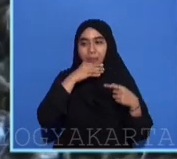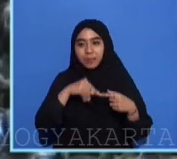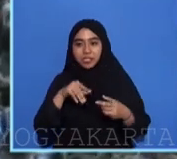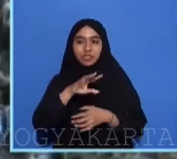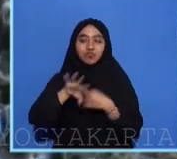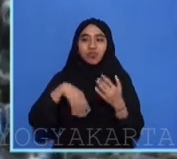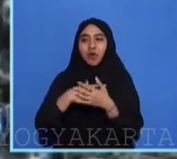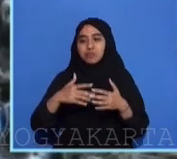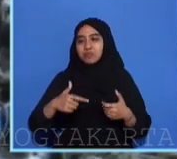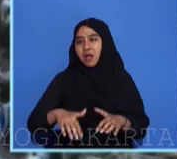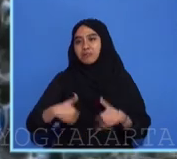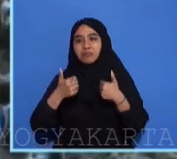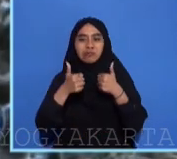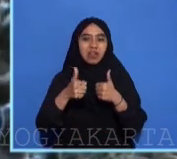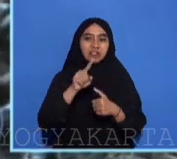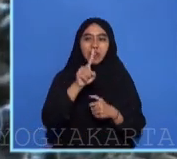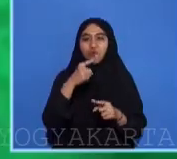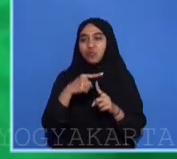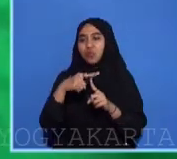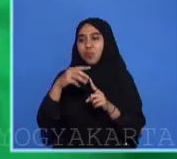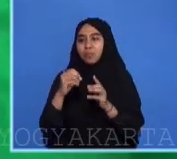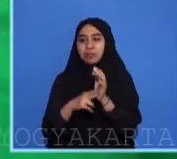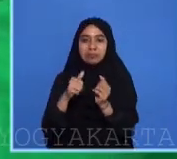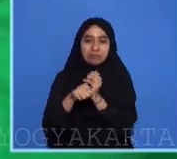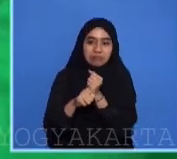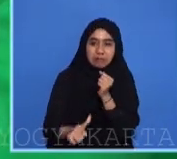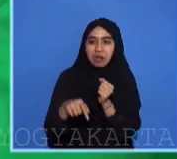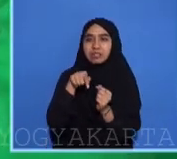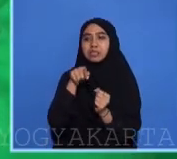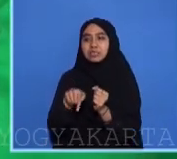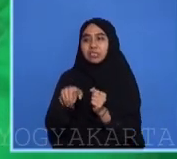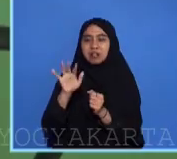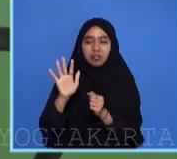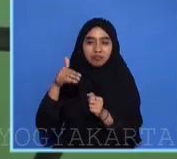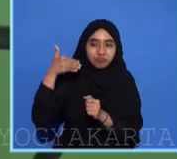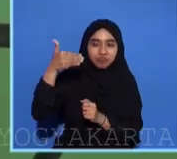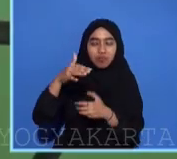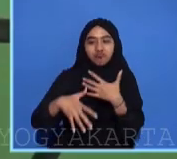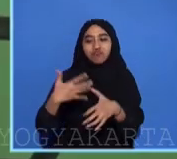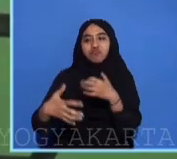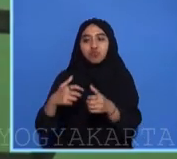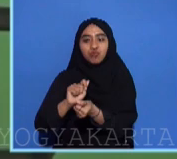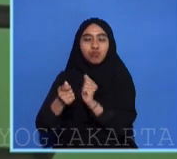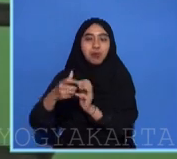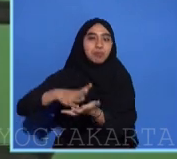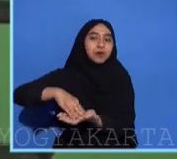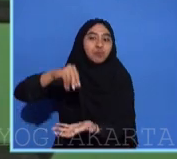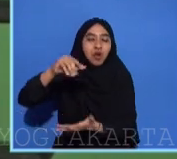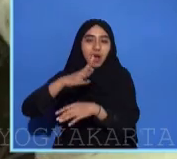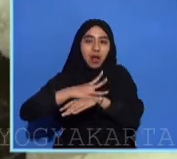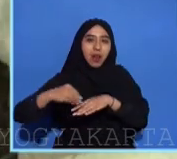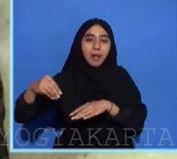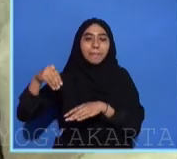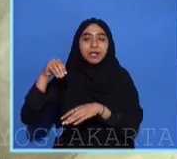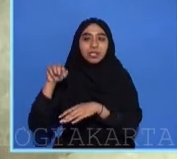satu ton kotoran pada pertekan dari jumlah tersebut nantinya diolah menjadi pupuk organik dengan asumsi